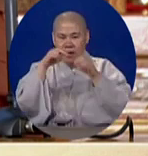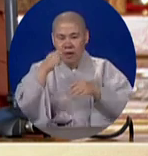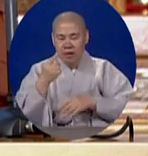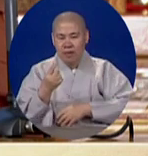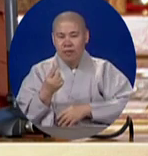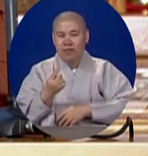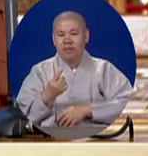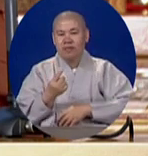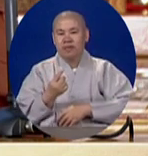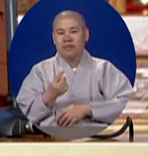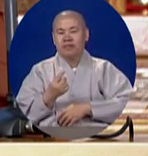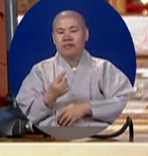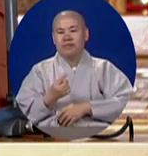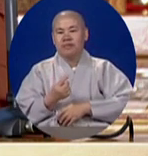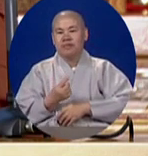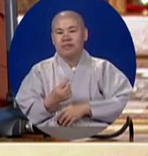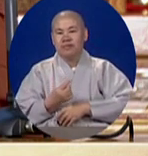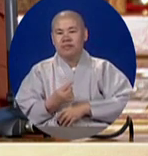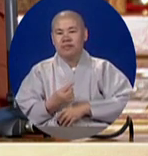여 불견으로 동해요.